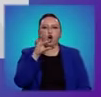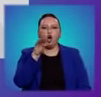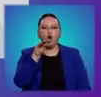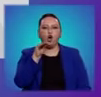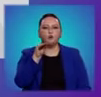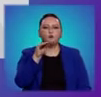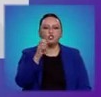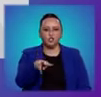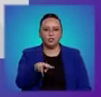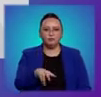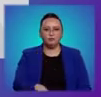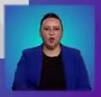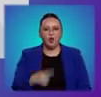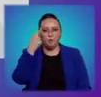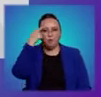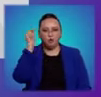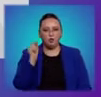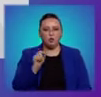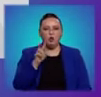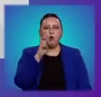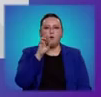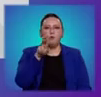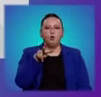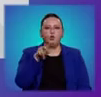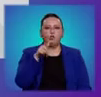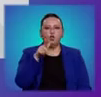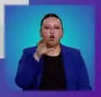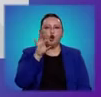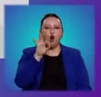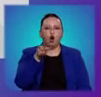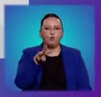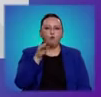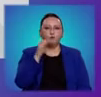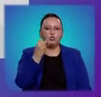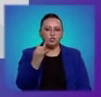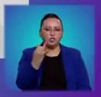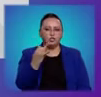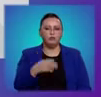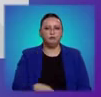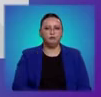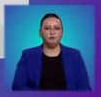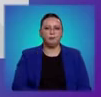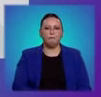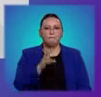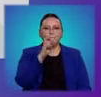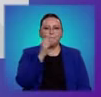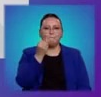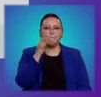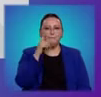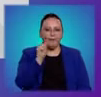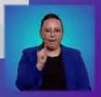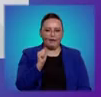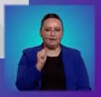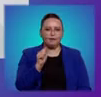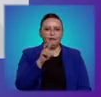гэдгийг болгоомжий гэж бичиж байгааг бас анхаарч авах хэрэгтэй. Банк гэдэг үгийг монгол бичгээр банкгаа